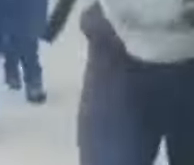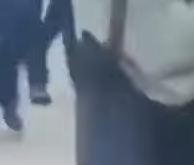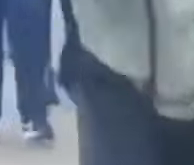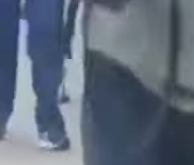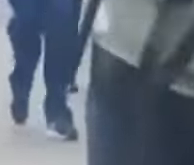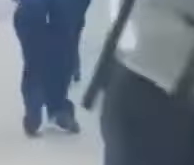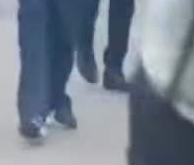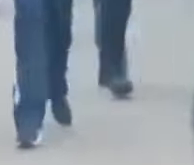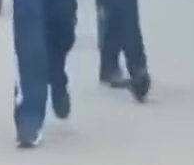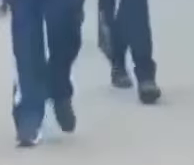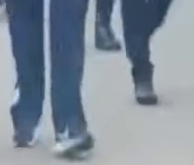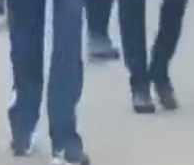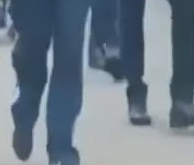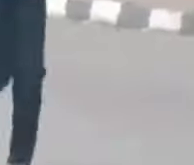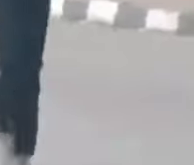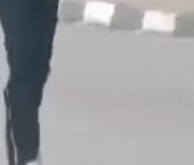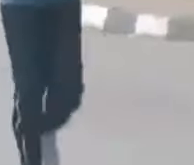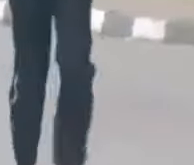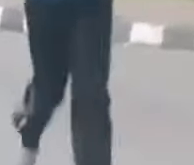Abaddusi bavuganyiza mbiro za kilomita